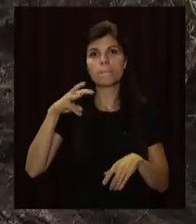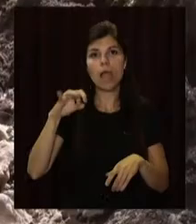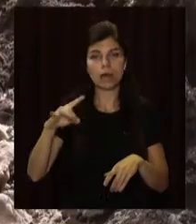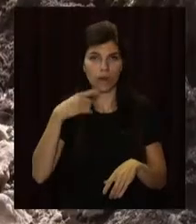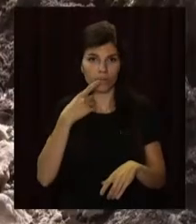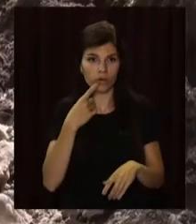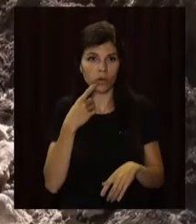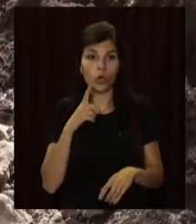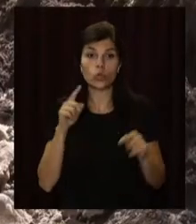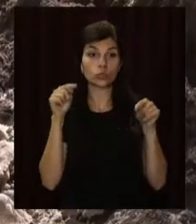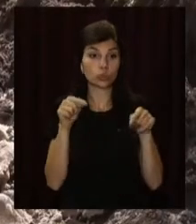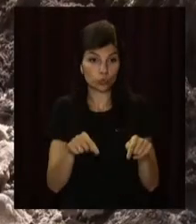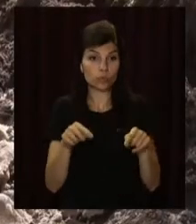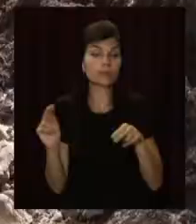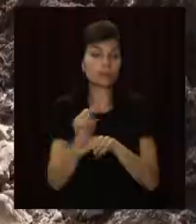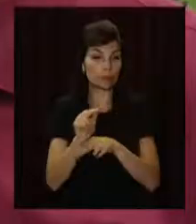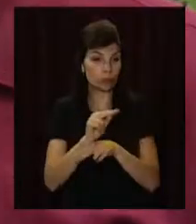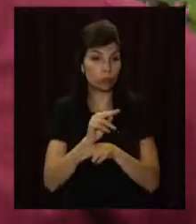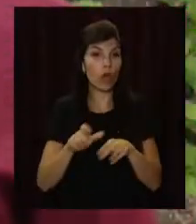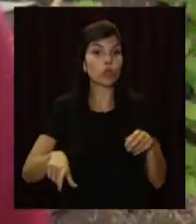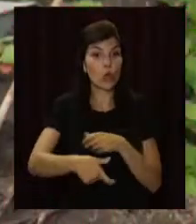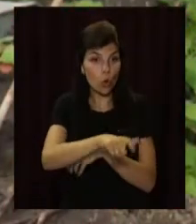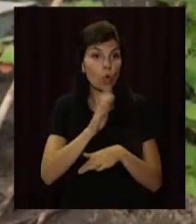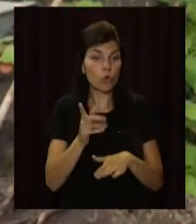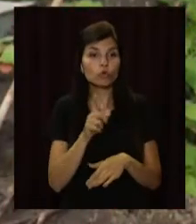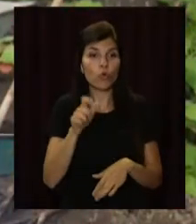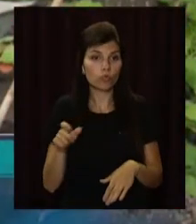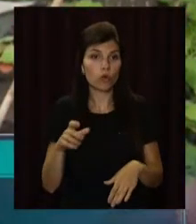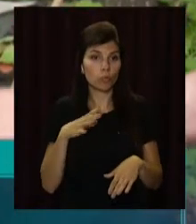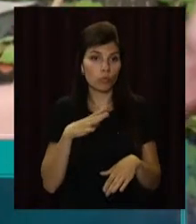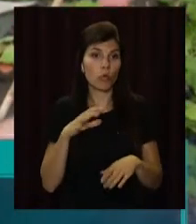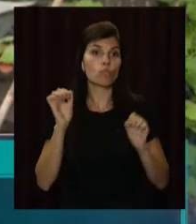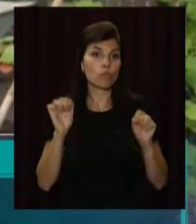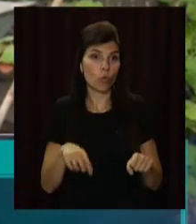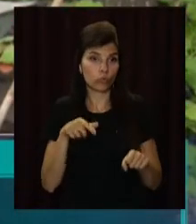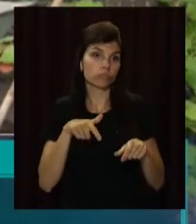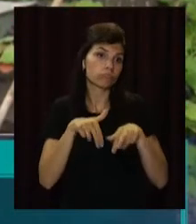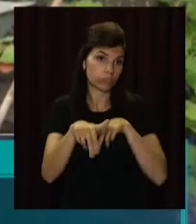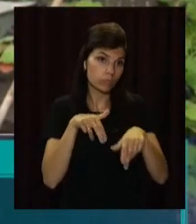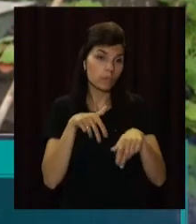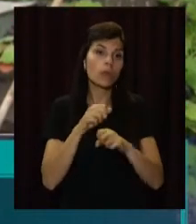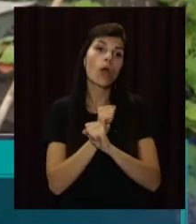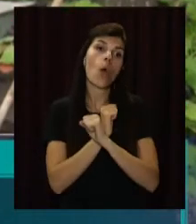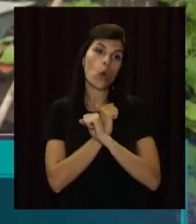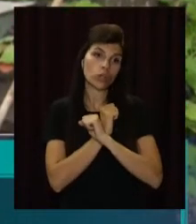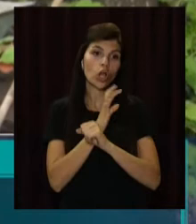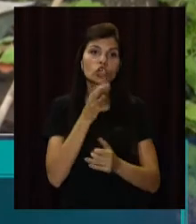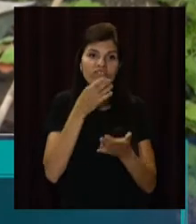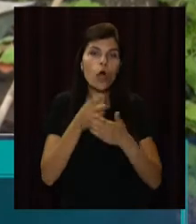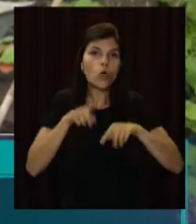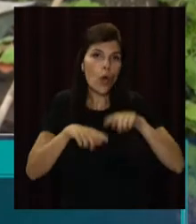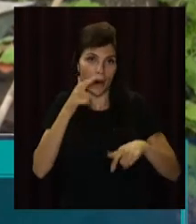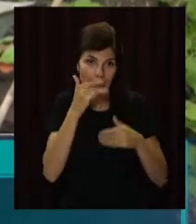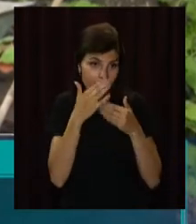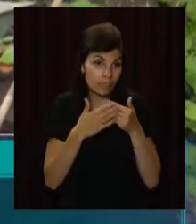Білоусов. Вокруг також відремонтуємо дорогу, для того, щоб жителі соцгорода могли тут приходити, відпочивати зі своїми рідними і